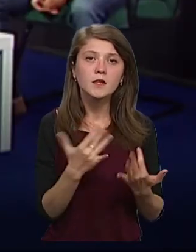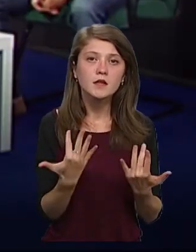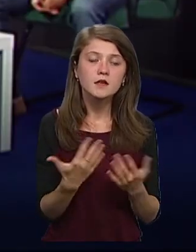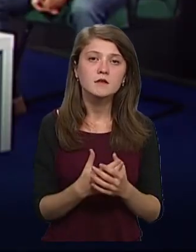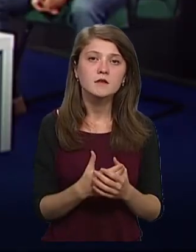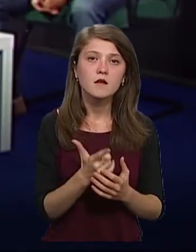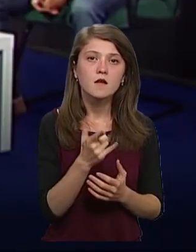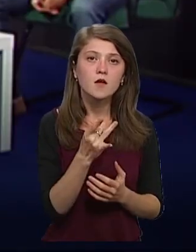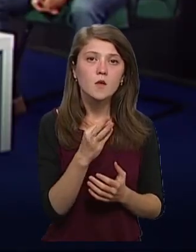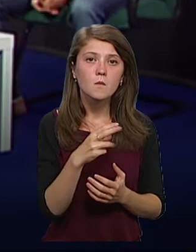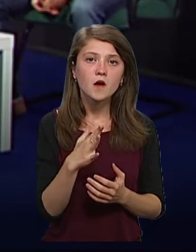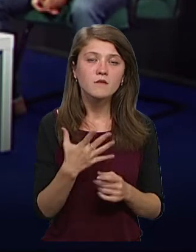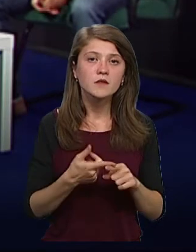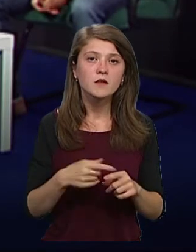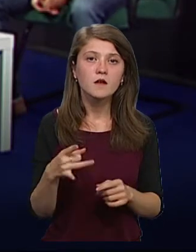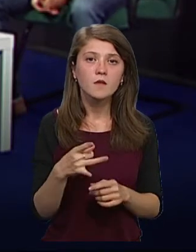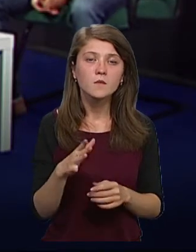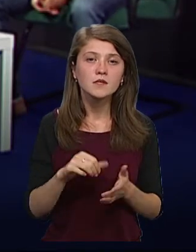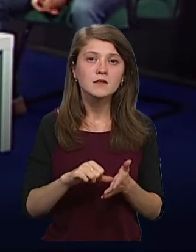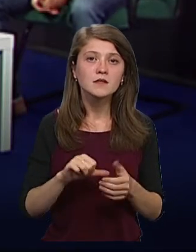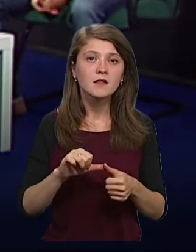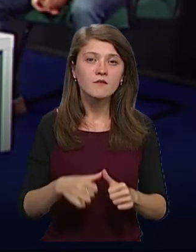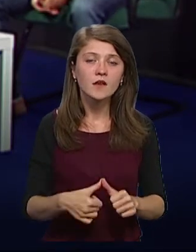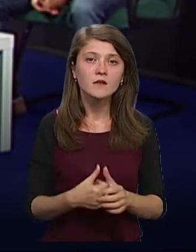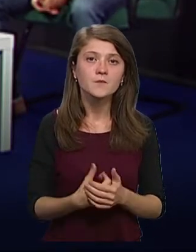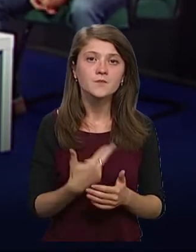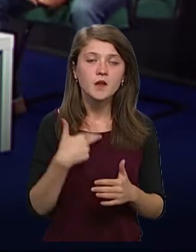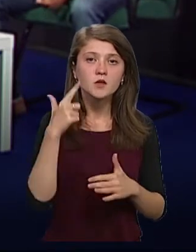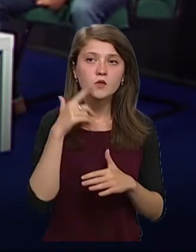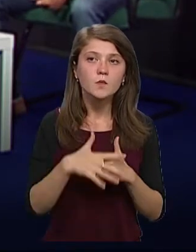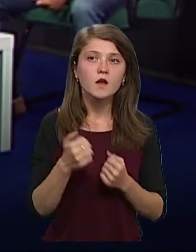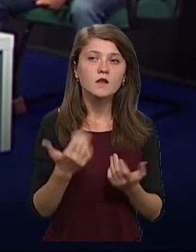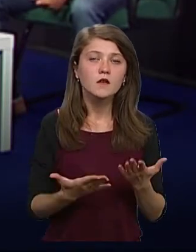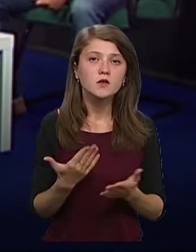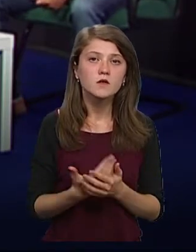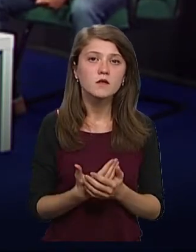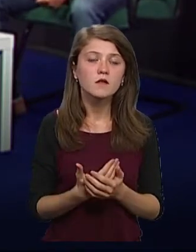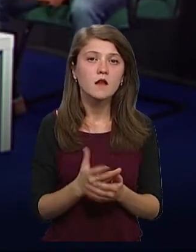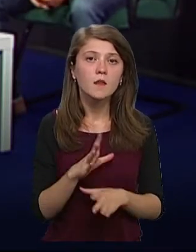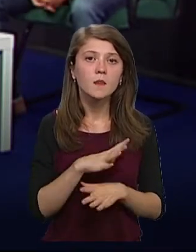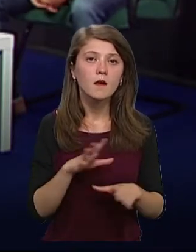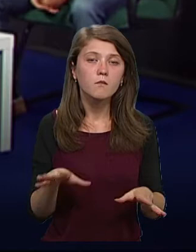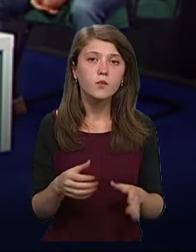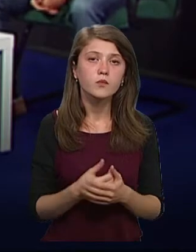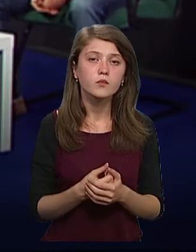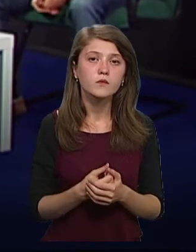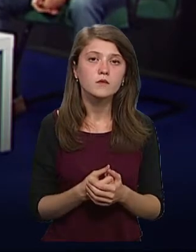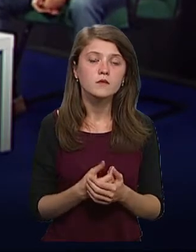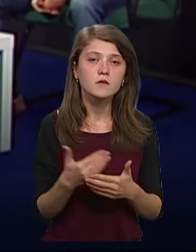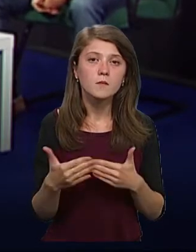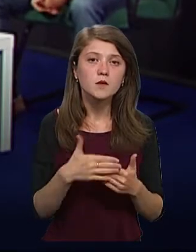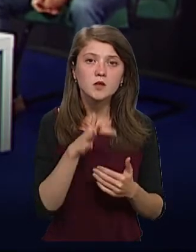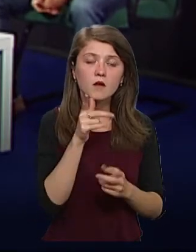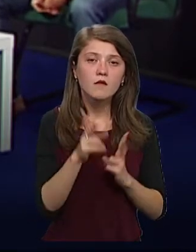громад, і оці райони затвердити. Далі, коли ми говоримо, щоб... Тобто, я зрозумів, ну, а якщо не будуть в найближчому часі, та, ми розуміємо,